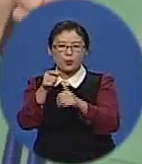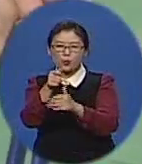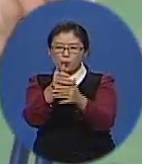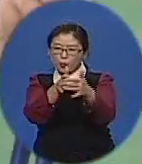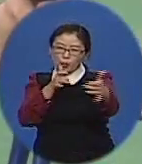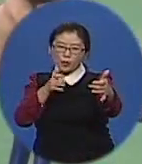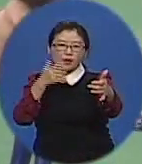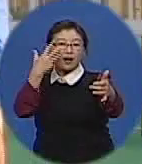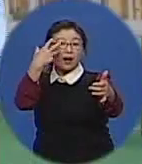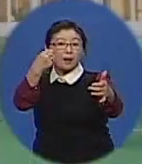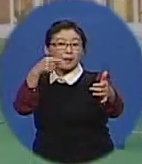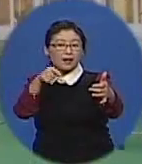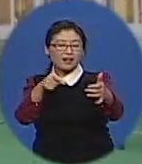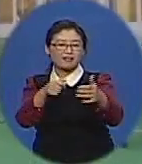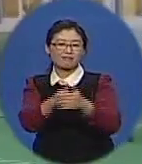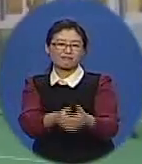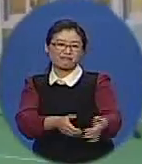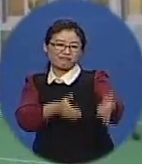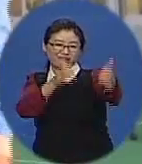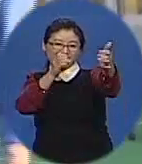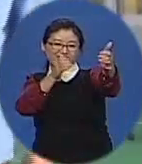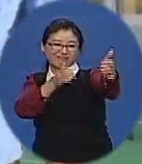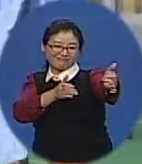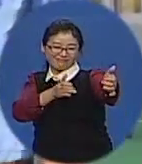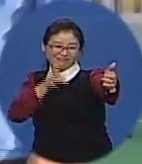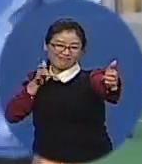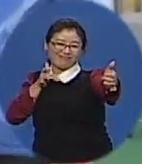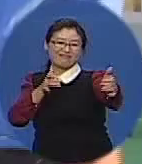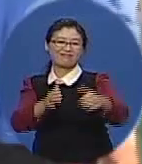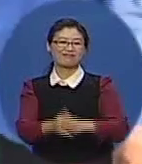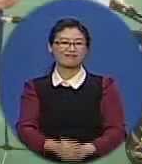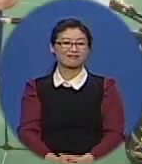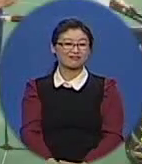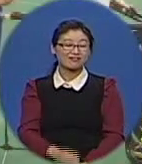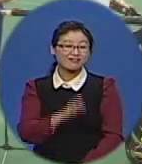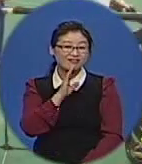땅. 형 19988, 아니 99988